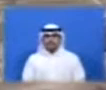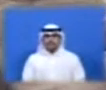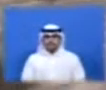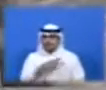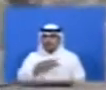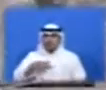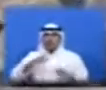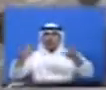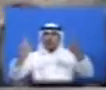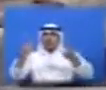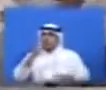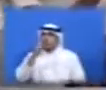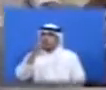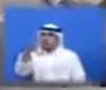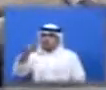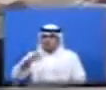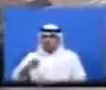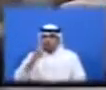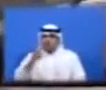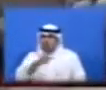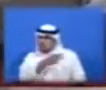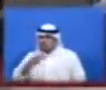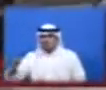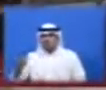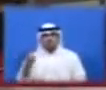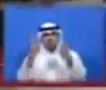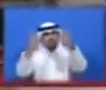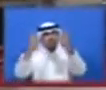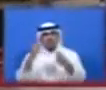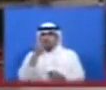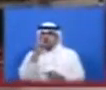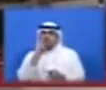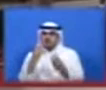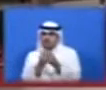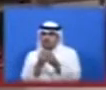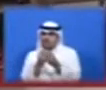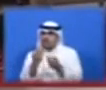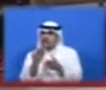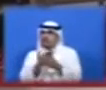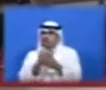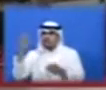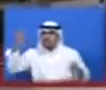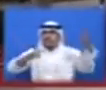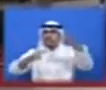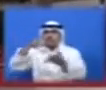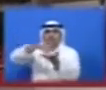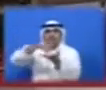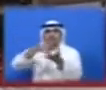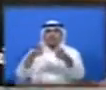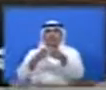وزارة الإعلام تؤكد جهوزيتها وتحضيراتها للقمة العربية التي ستعقد في البلاد.